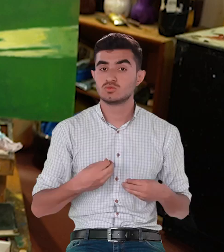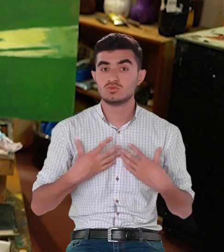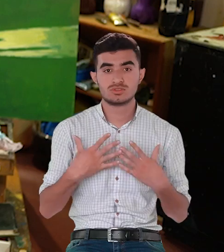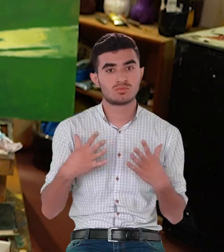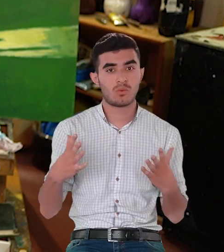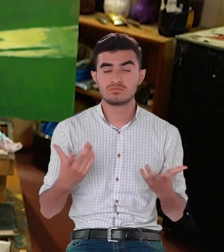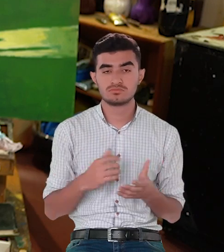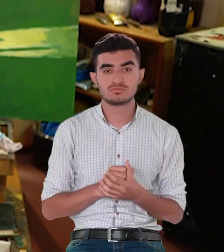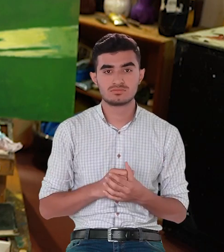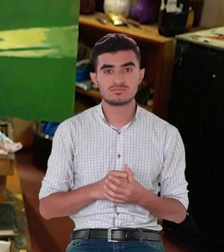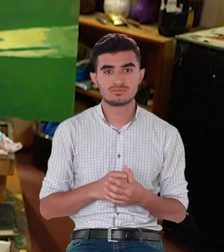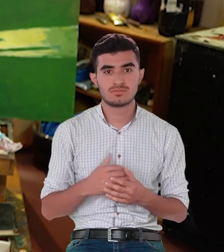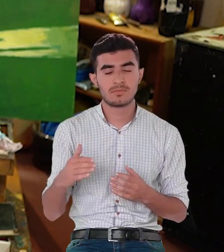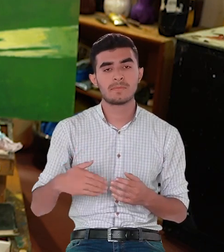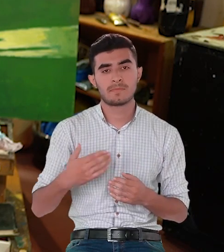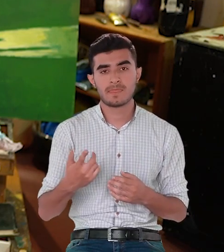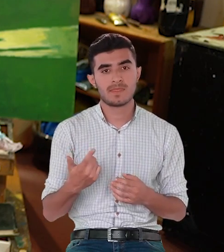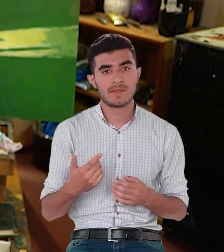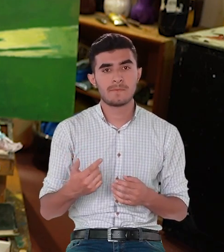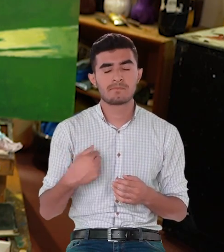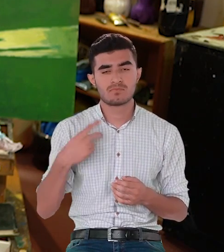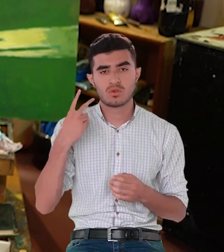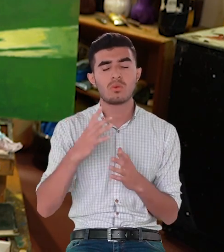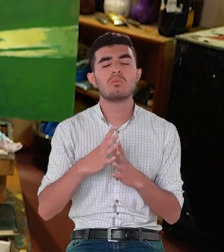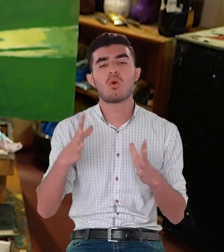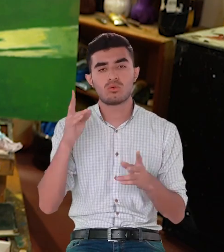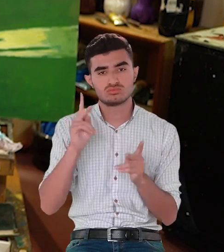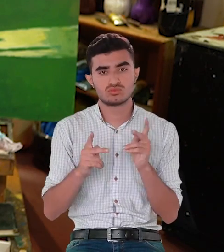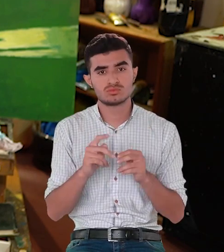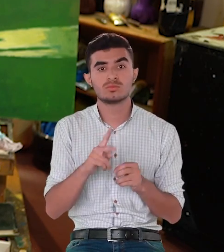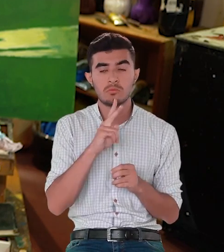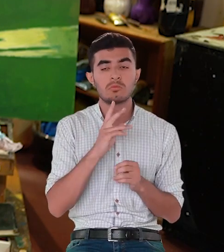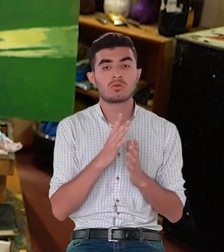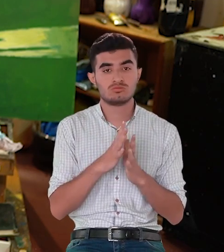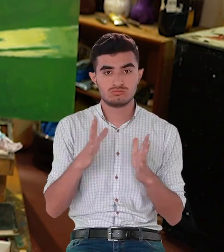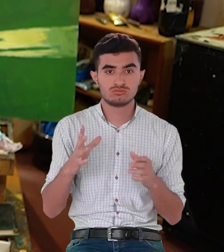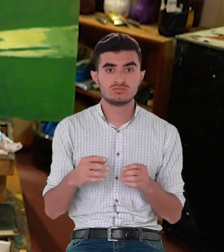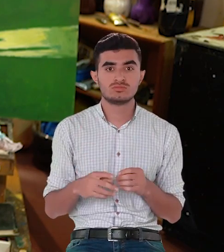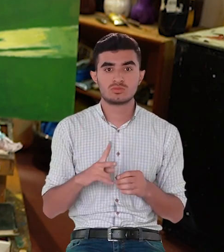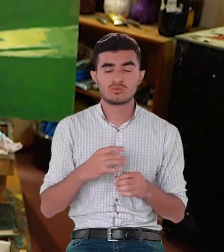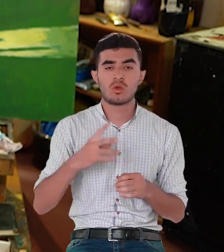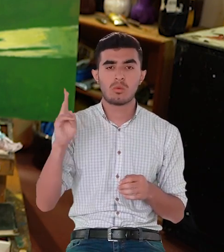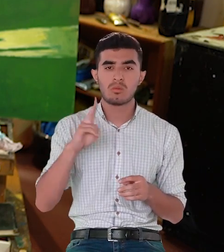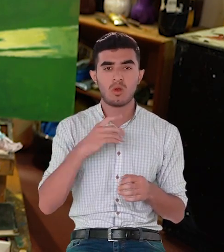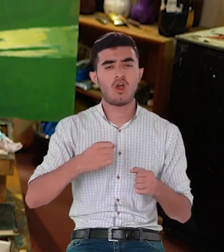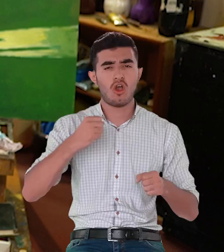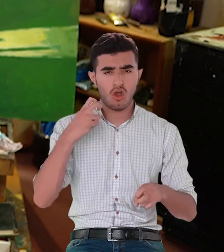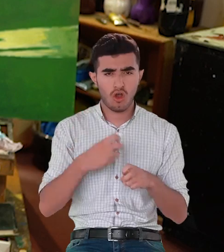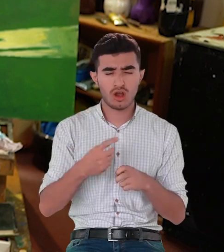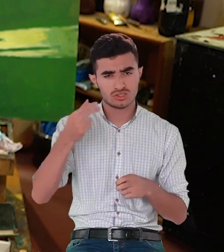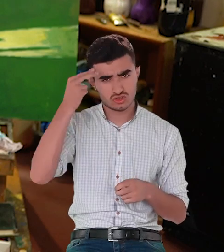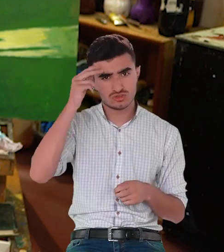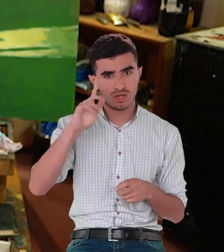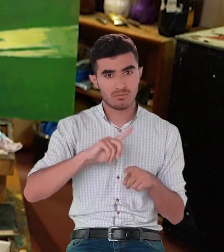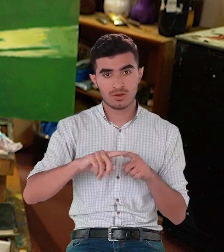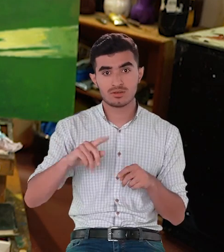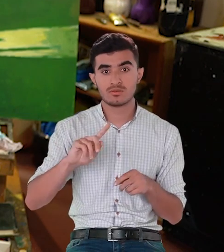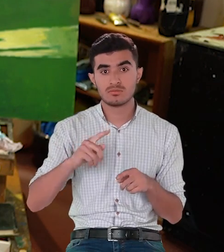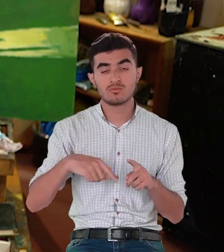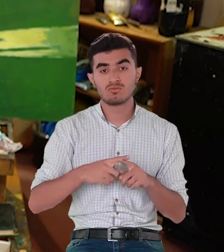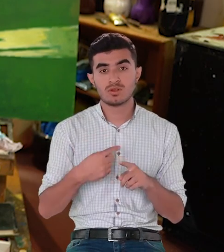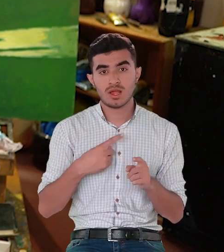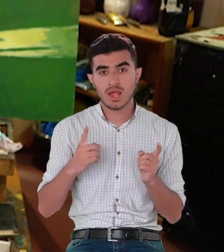ہوئے. مجھے بہت سارے لوگوں نے کہتے بڑے سخت مزاج، بڑے سخت تھے، یہ وہ تھا.